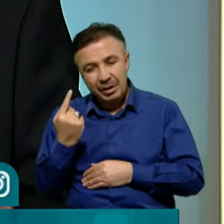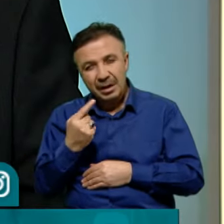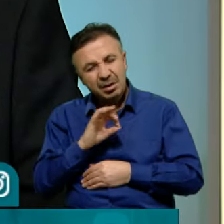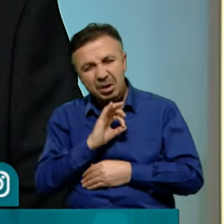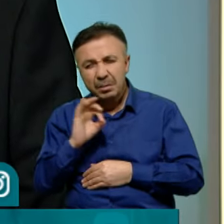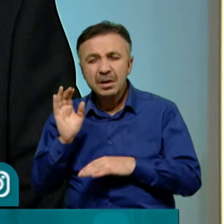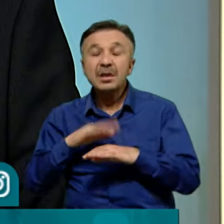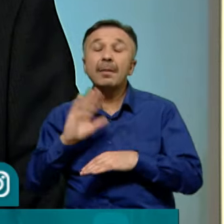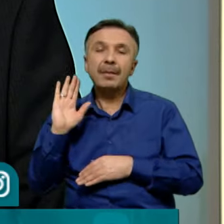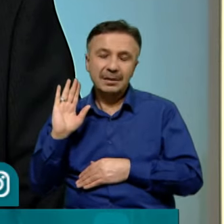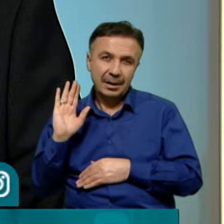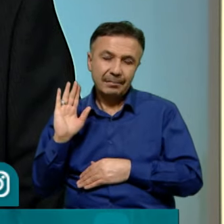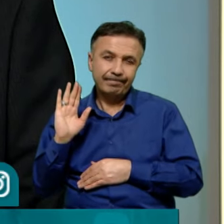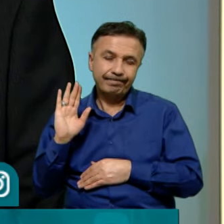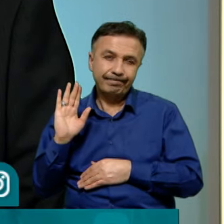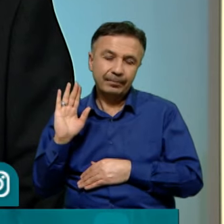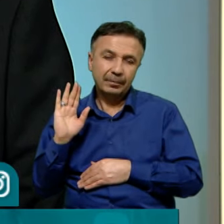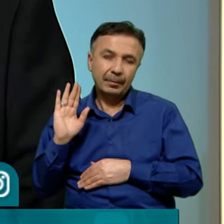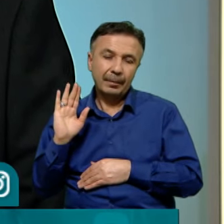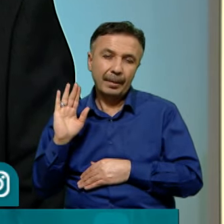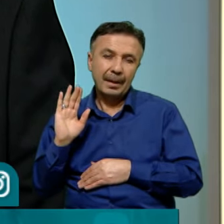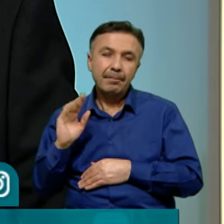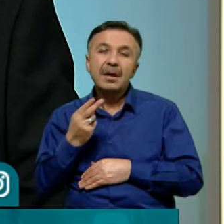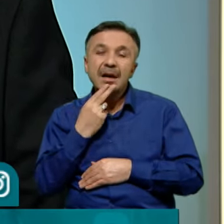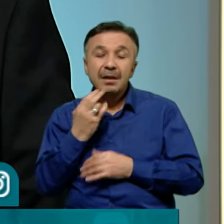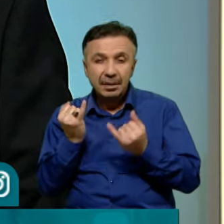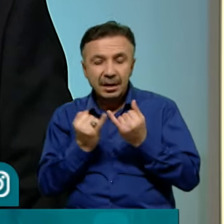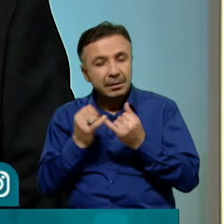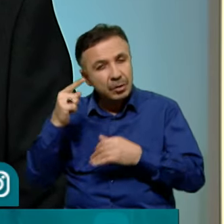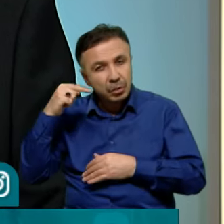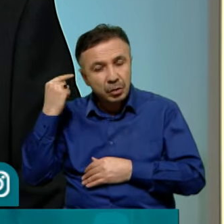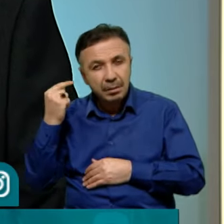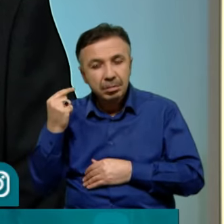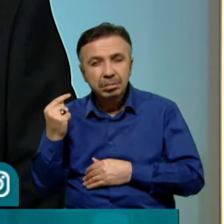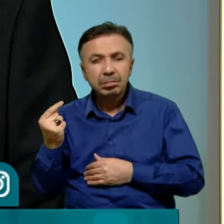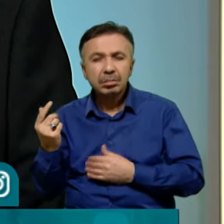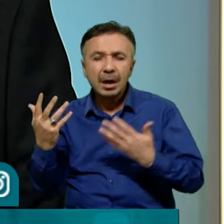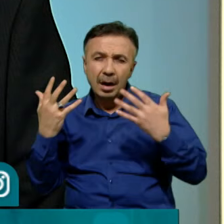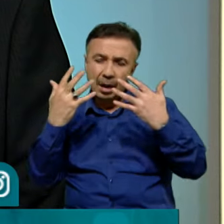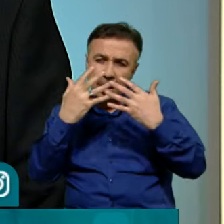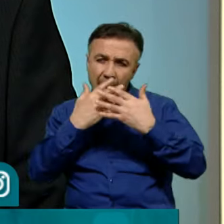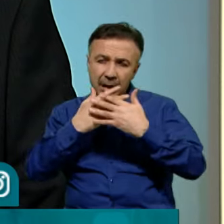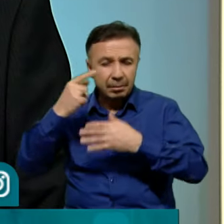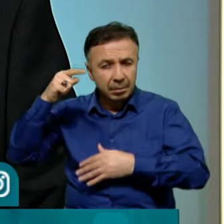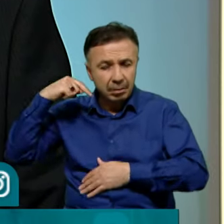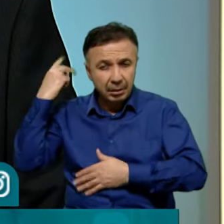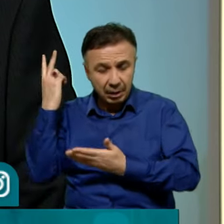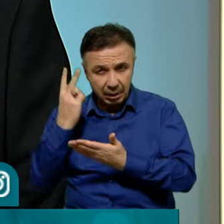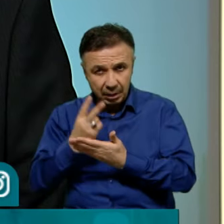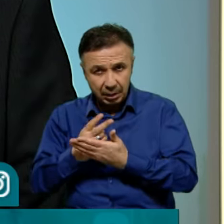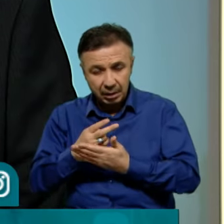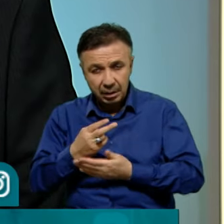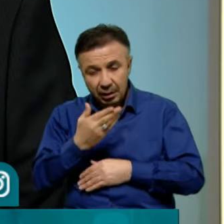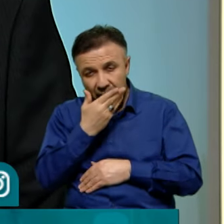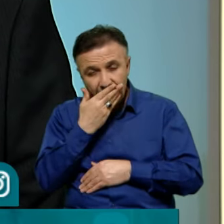hiçbirisini yapamazlar. Bir hanım kardeşimizi düşünelim. Akşamdan niyet etti.